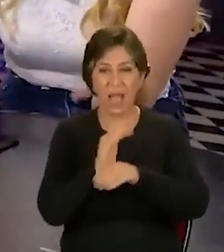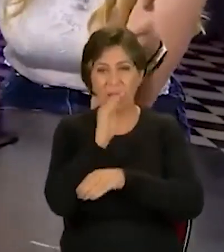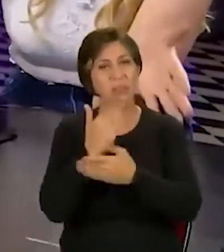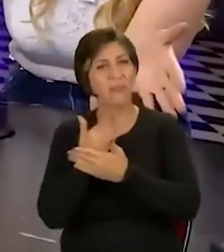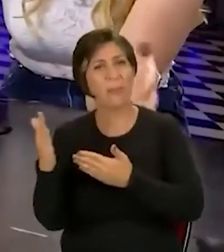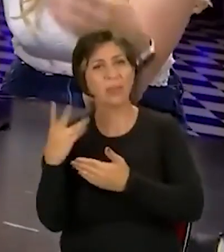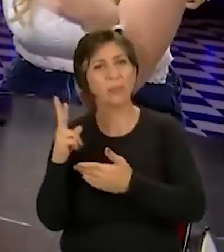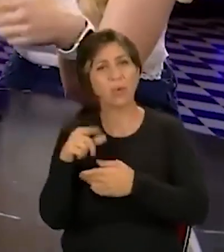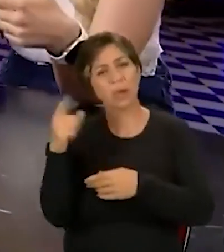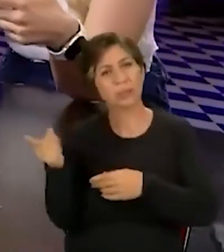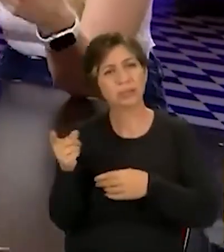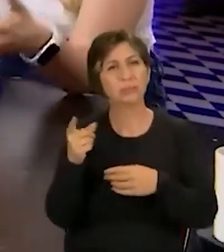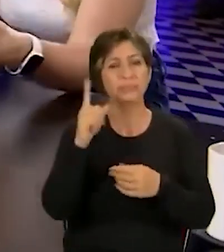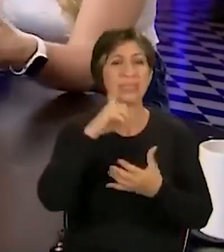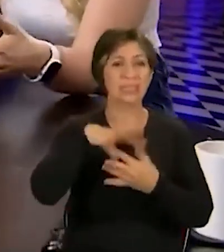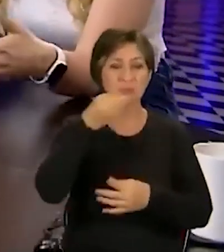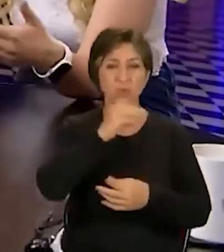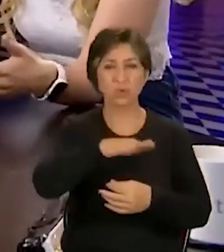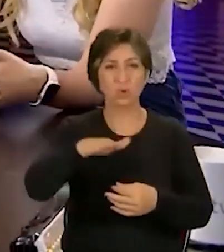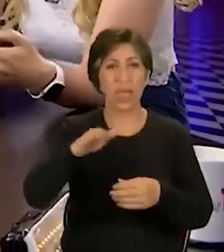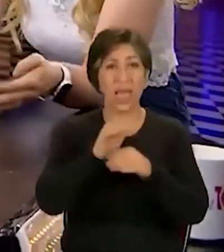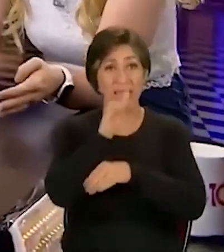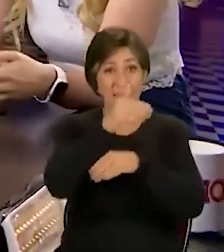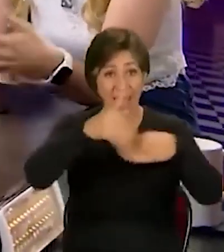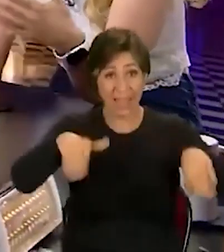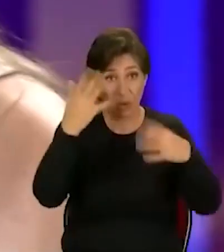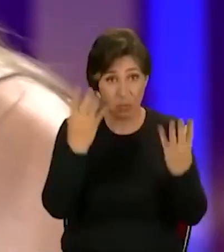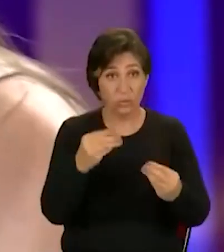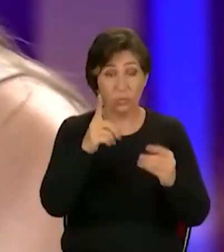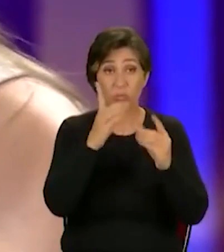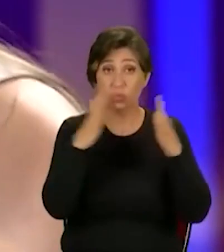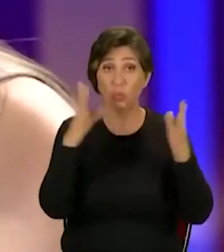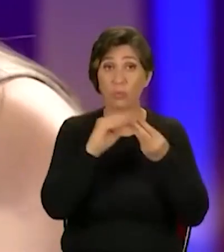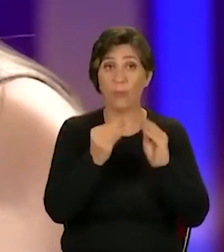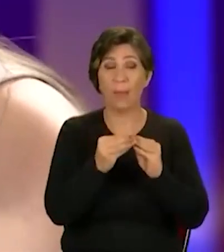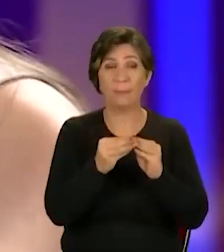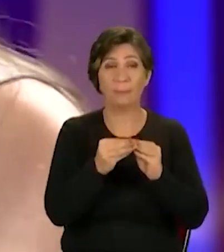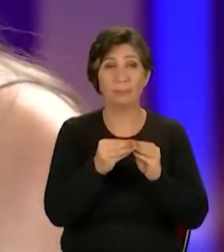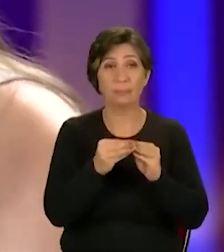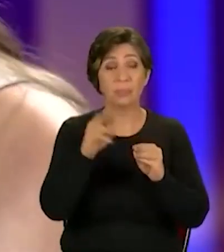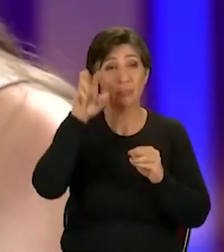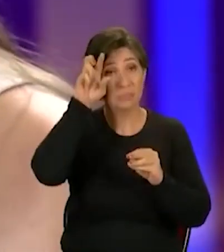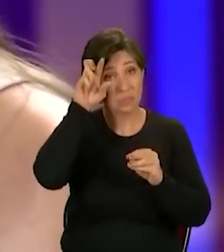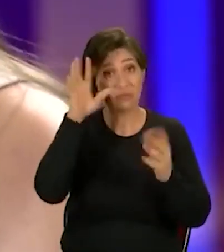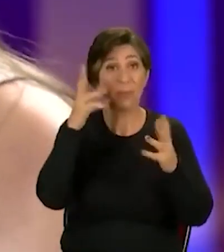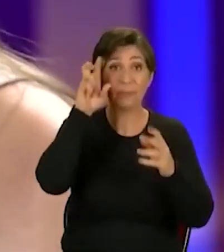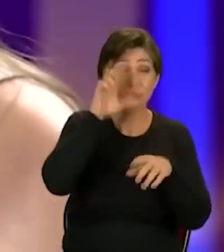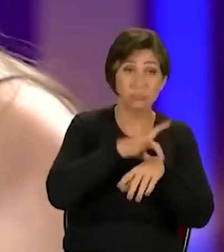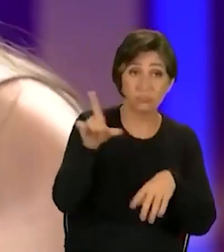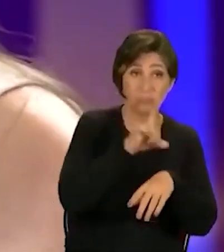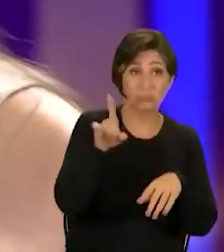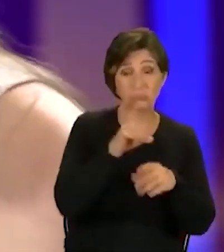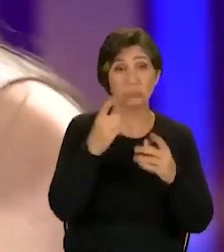devam edebiliyorlar bir şekilde. Eğer bir insanın, çocukların özellikle hayatına engel oluyorsa bu bir problem. Bu bir psikolojik veya psikiyatrik bir